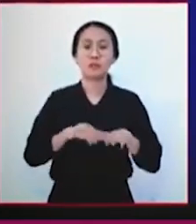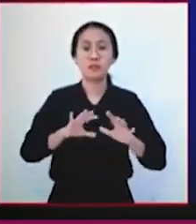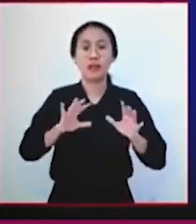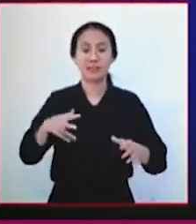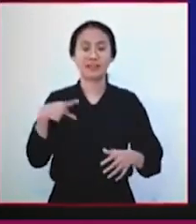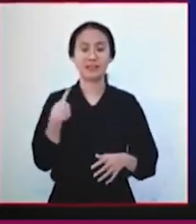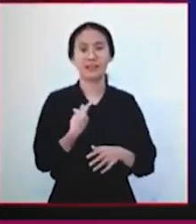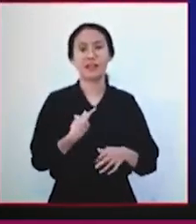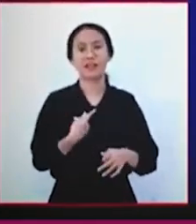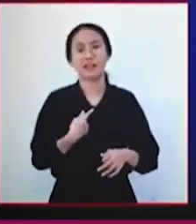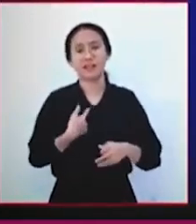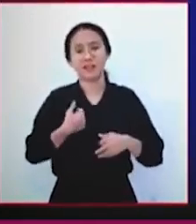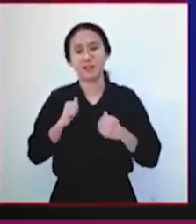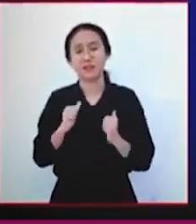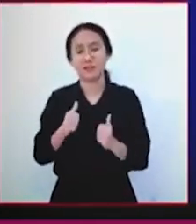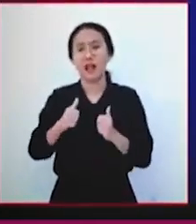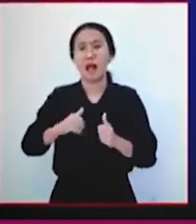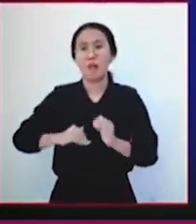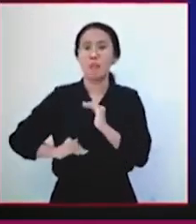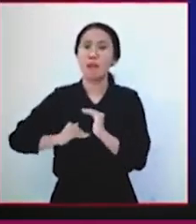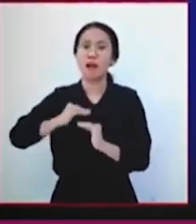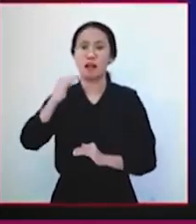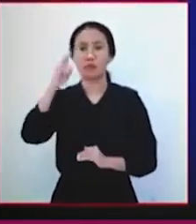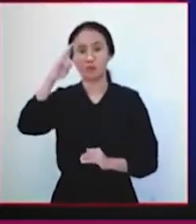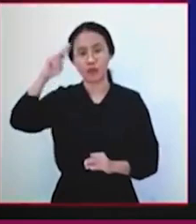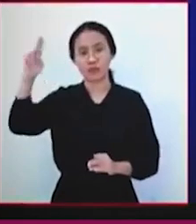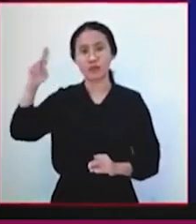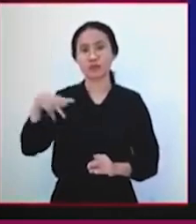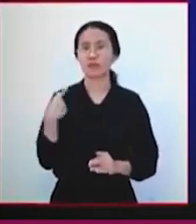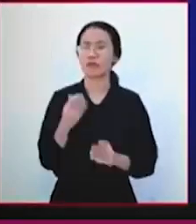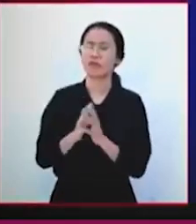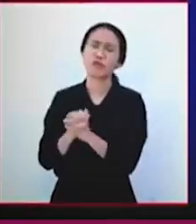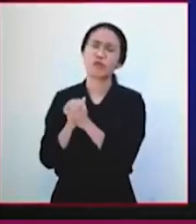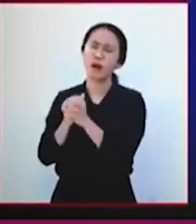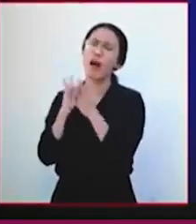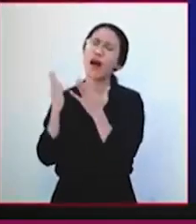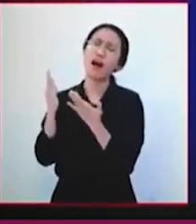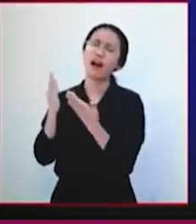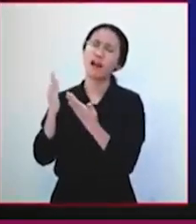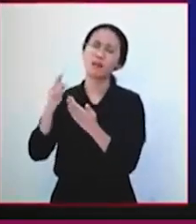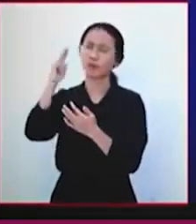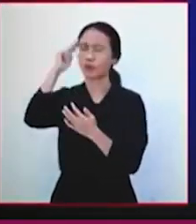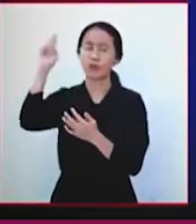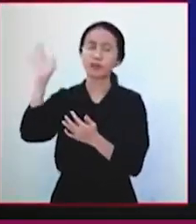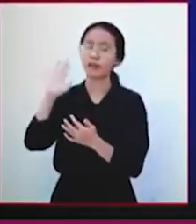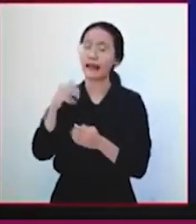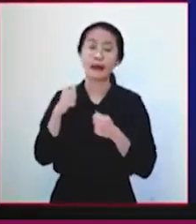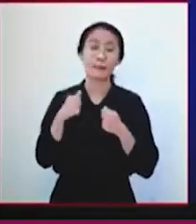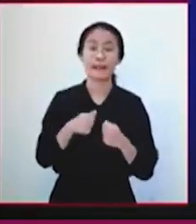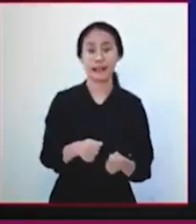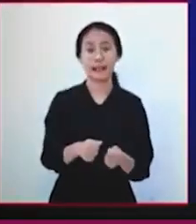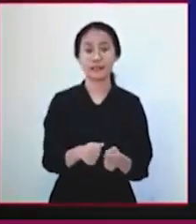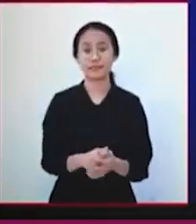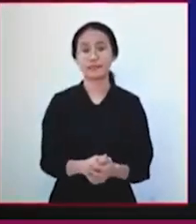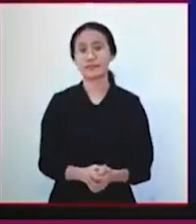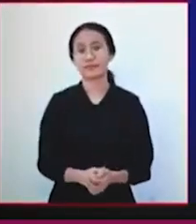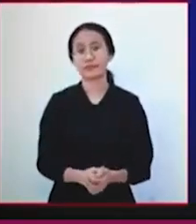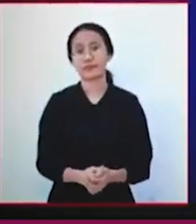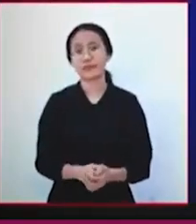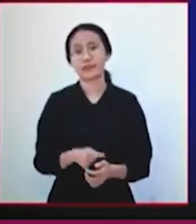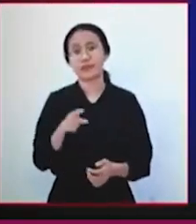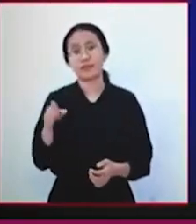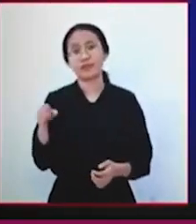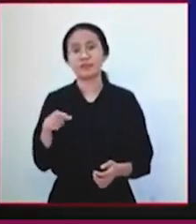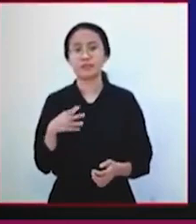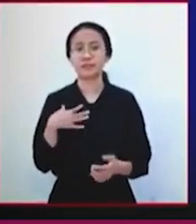kepada Allah Karena kecewa kita doa muka ini kita harap diberikan ini kabulkan tapi ternyata dia tidak kabulkan